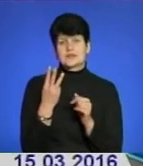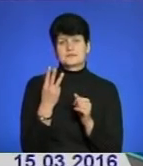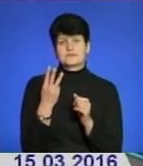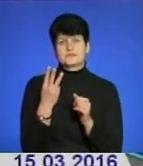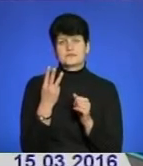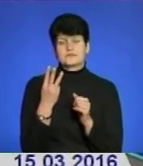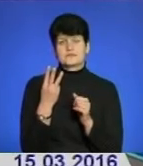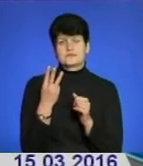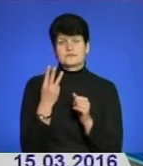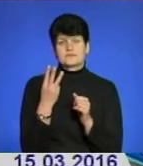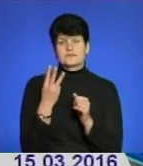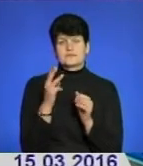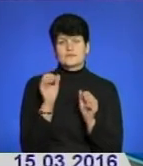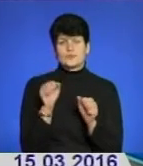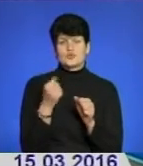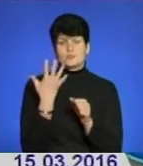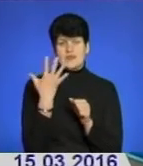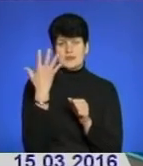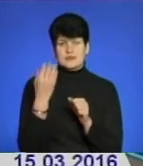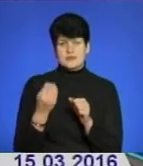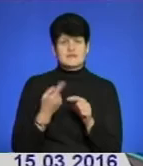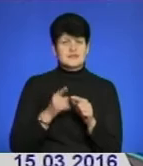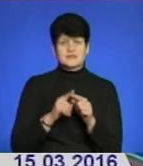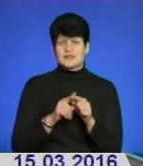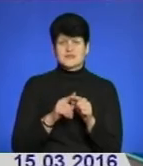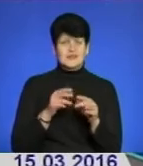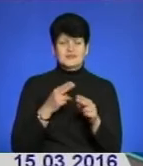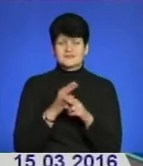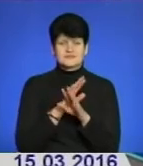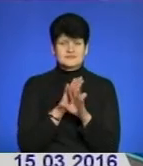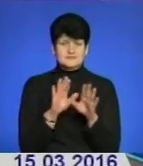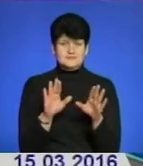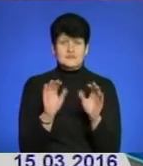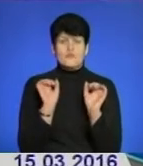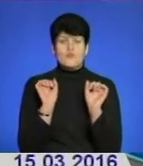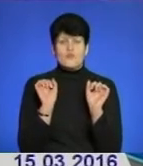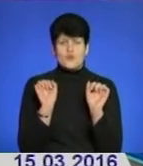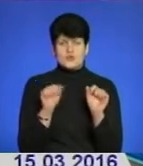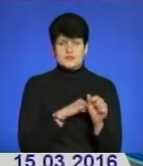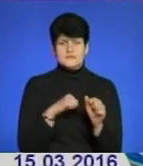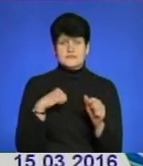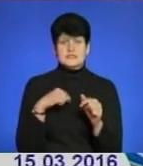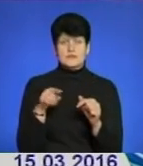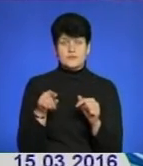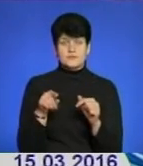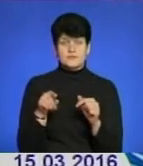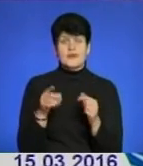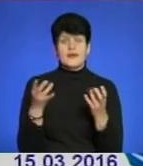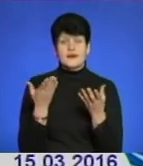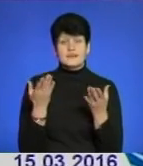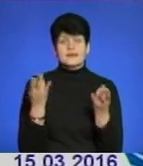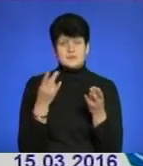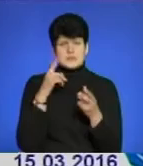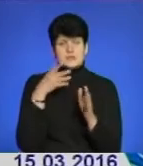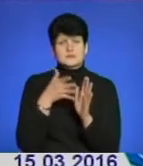2-3, може навіть до 5 днів. Це не грозить, це можна без, це самостійно. Але треба знати, на що